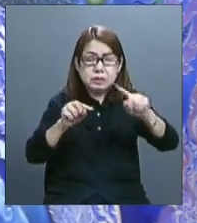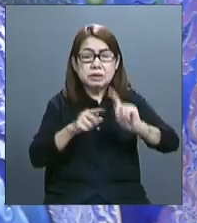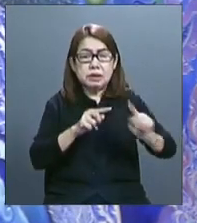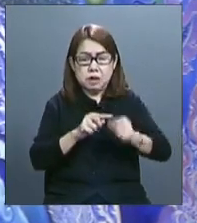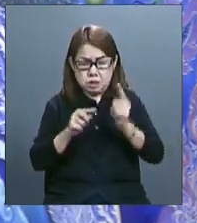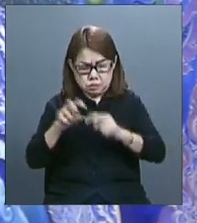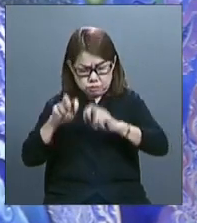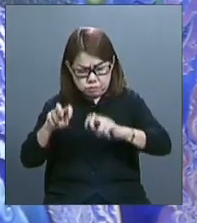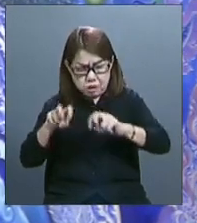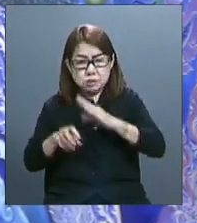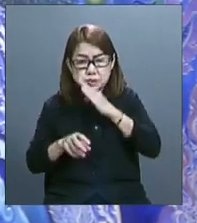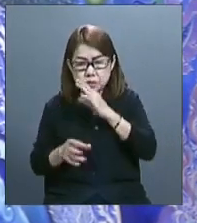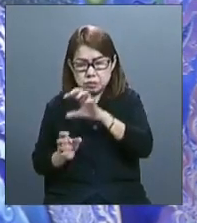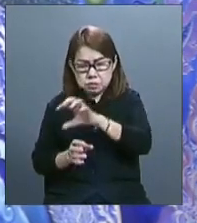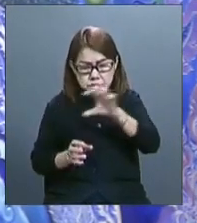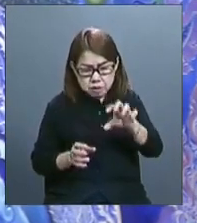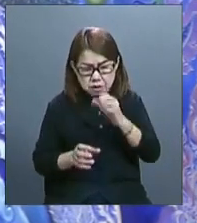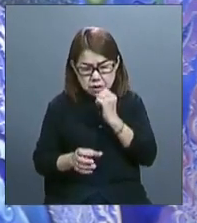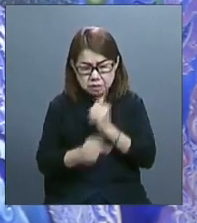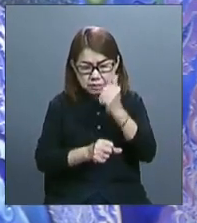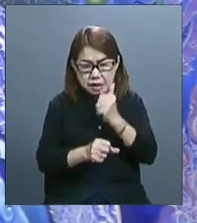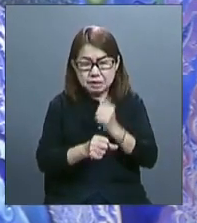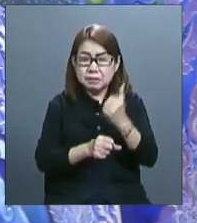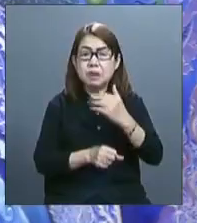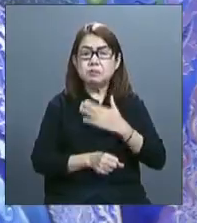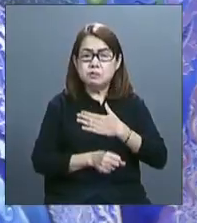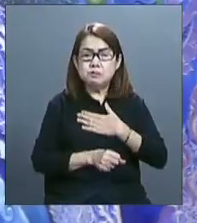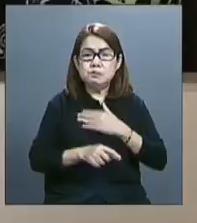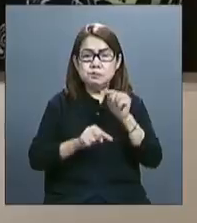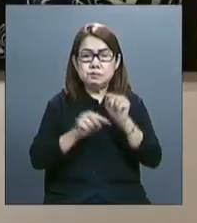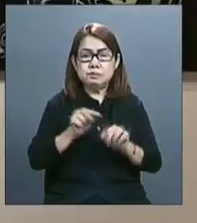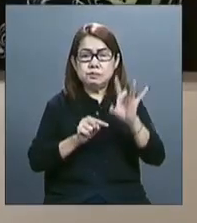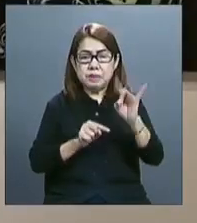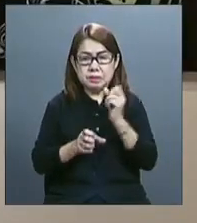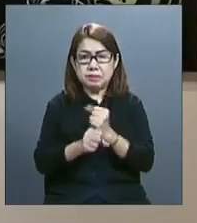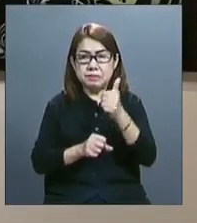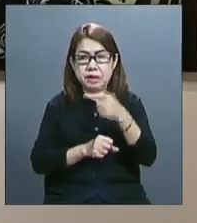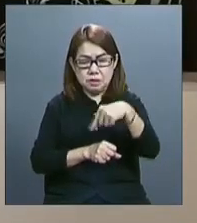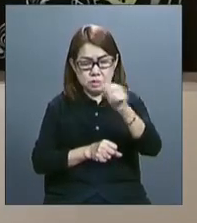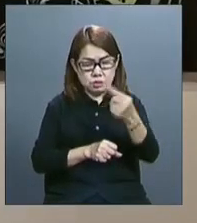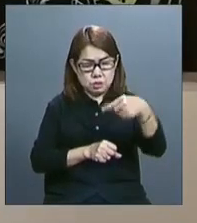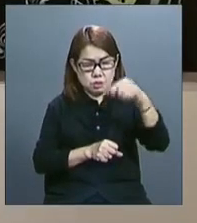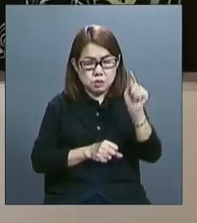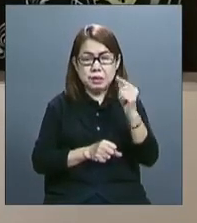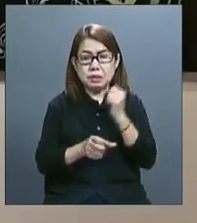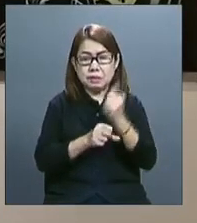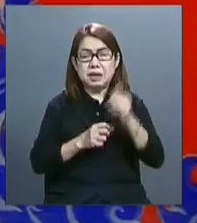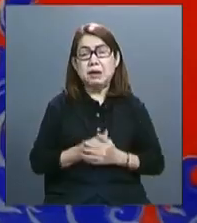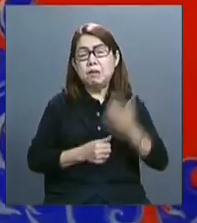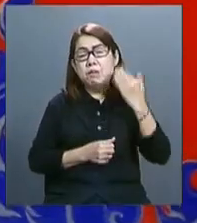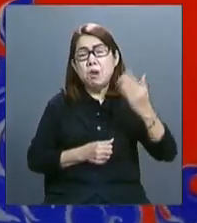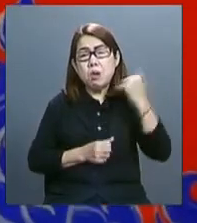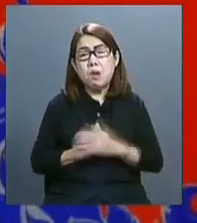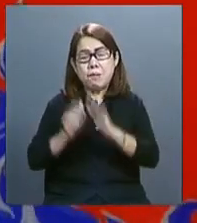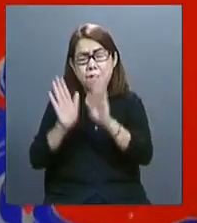ขียนไอ้ตัวนี้ได้เนี่ย 80% ละที่เราสามารถเขียนลวดลายกระหนกได้ ที่ผ่านมาการผูกลวดลายไ